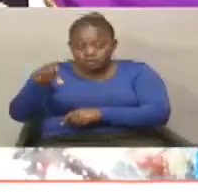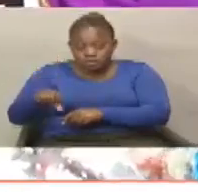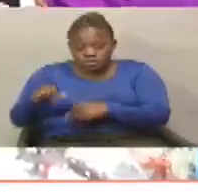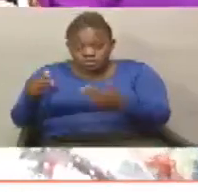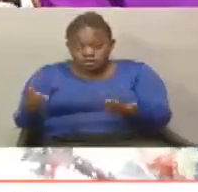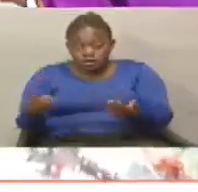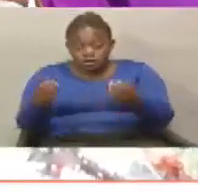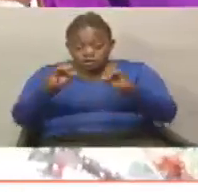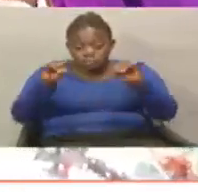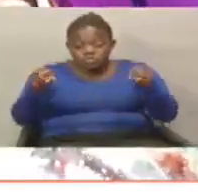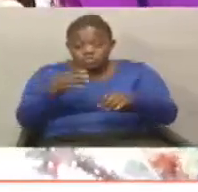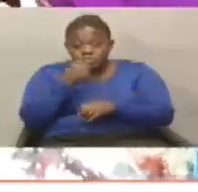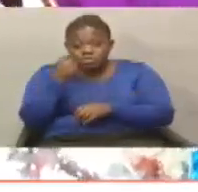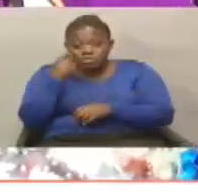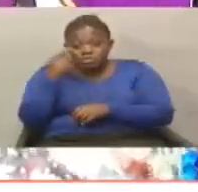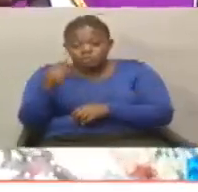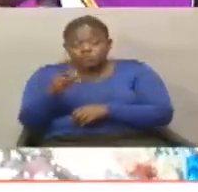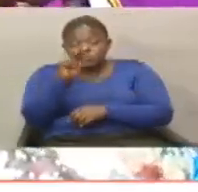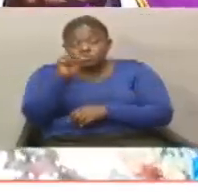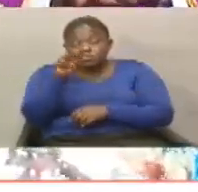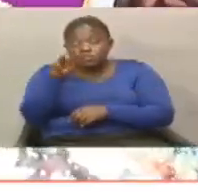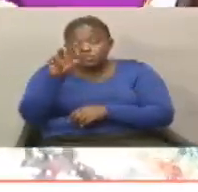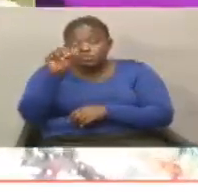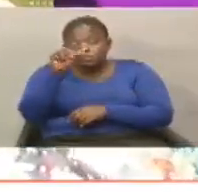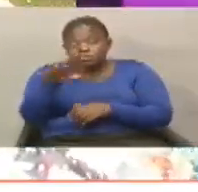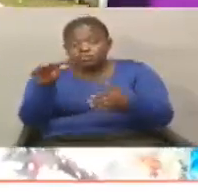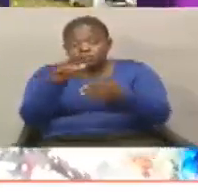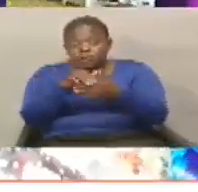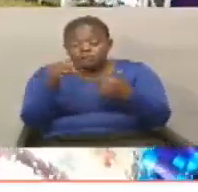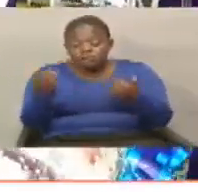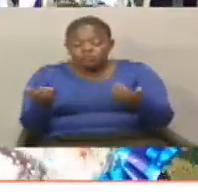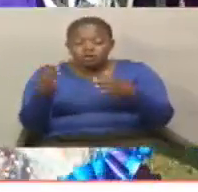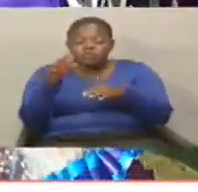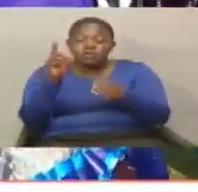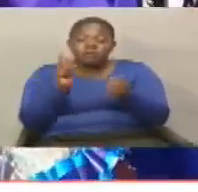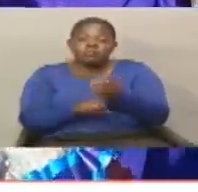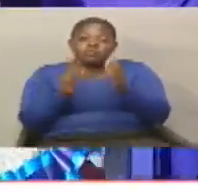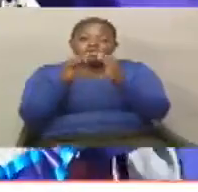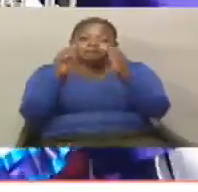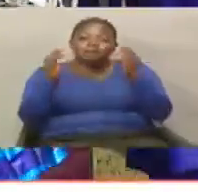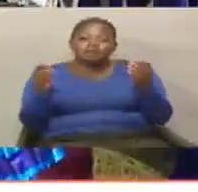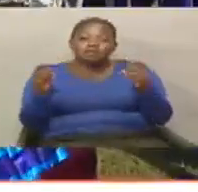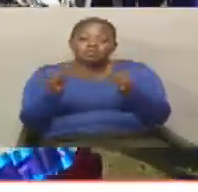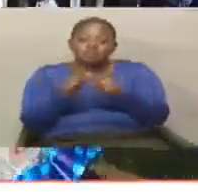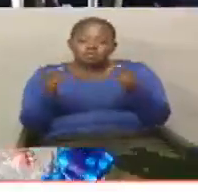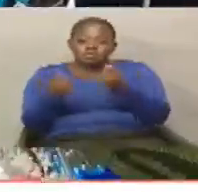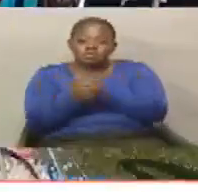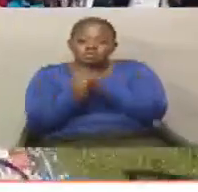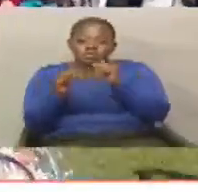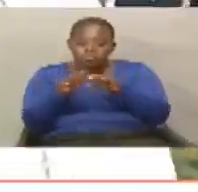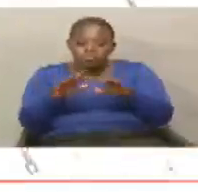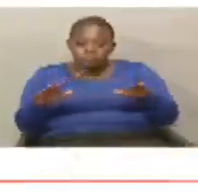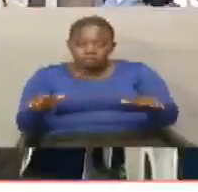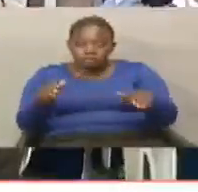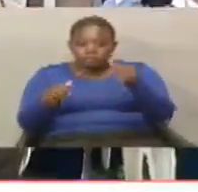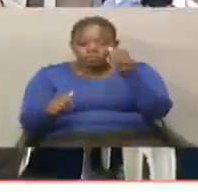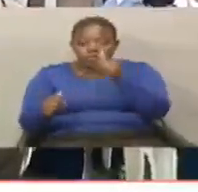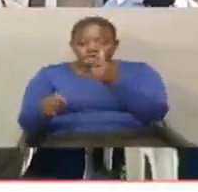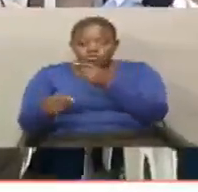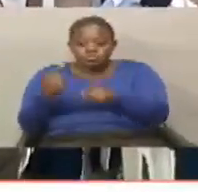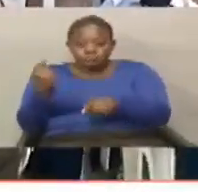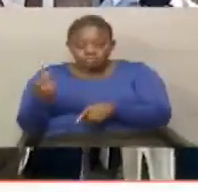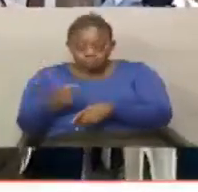buli ekisoboka okulaba nga Naava n'omwami we kati abagenzi bafuna obwenkanya okwosaako okununula ettaka eryabassiza.